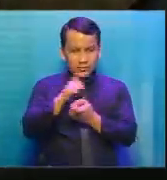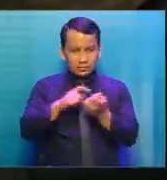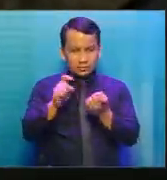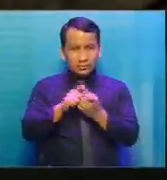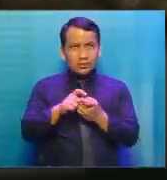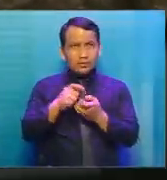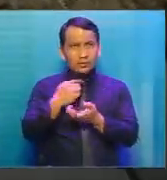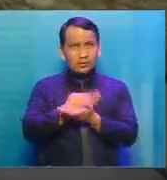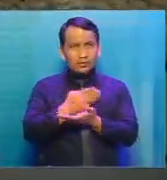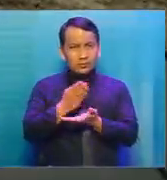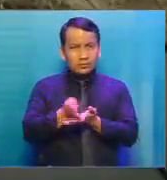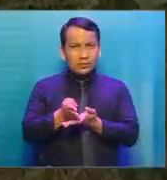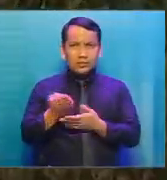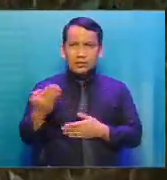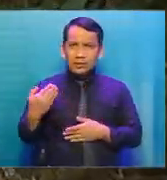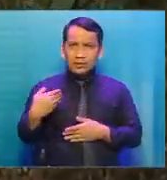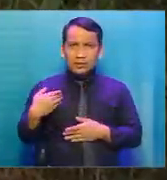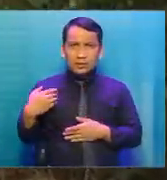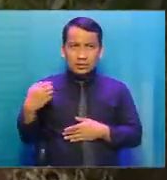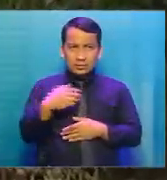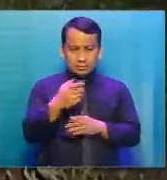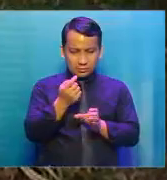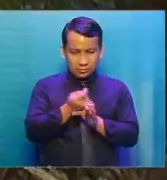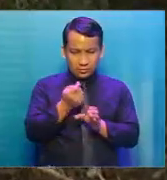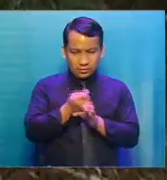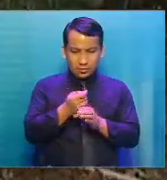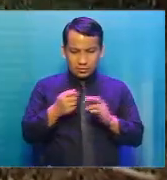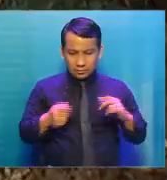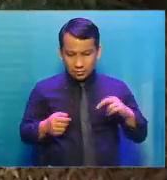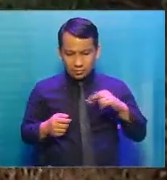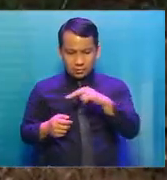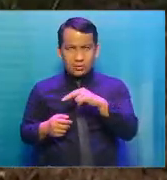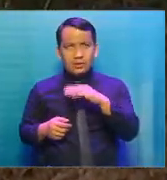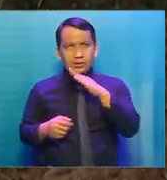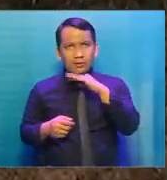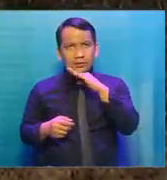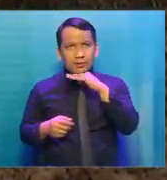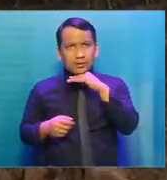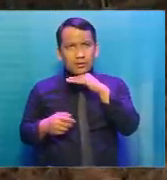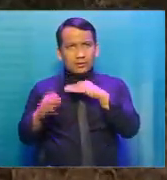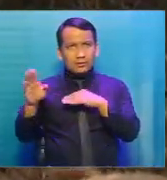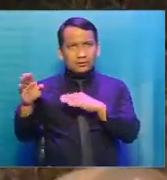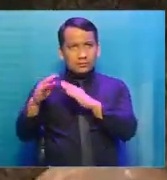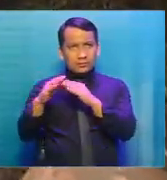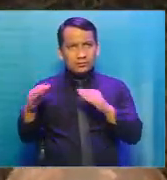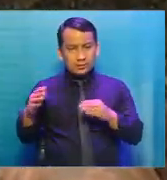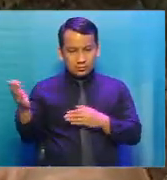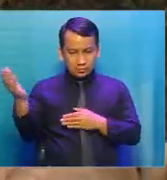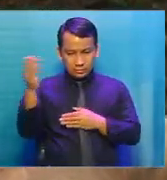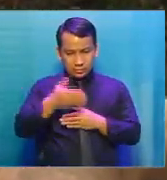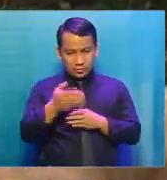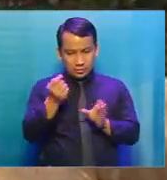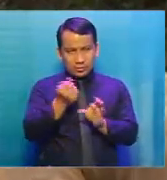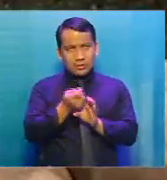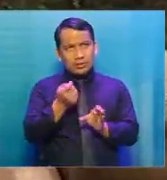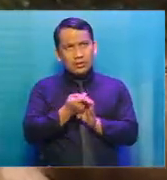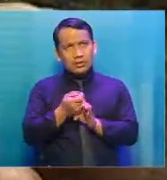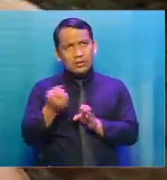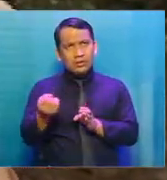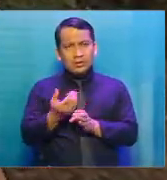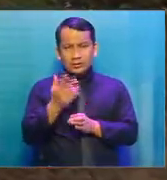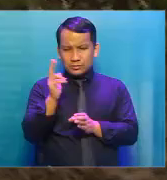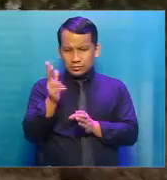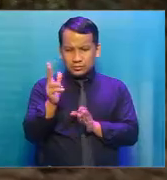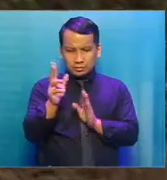budget. Dahil hindi na makapasok ang truck, kinailangan ang maglakad ng mga baboy mula sa baboyan sa bundok papunta sa truck. Inaabot ng higit